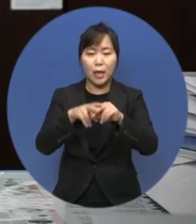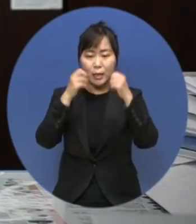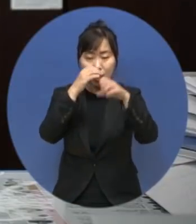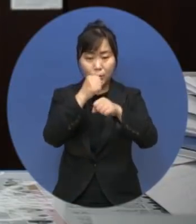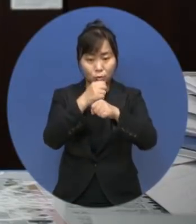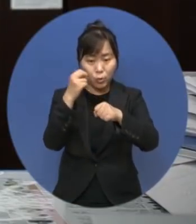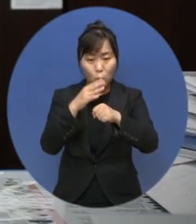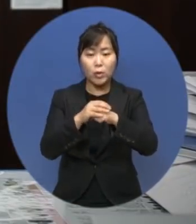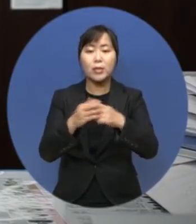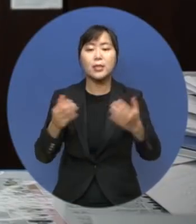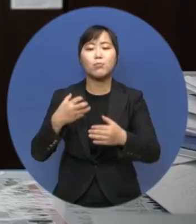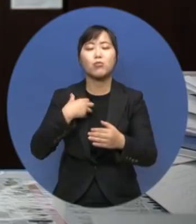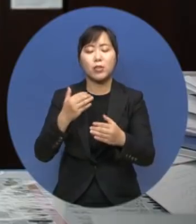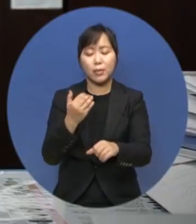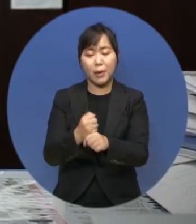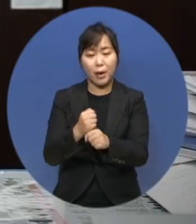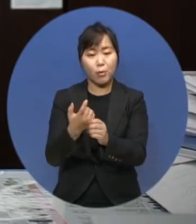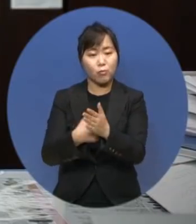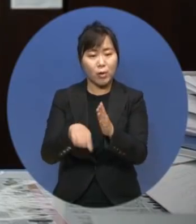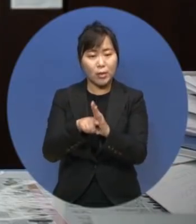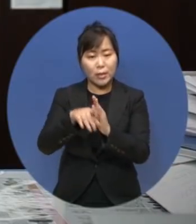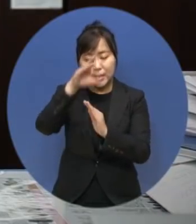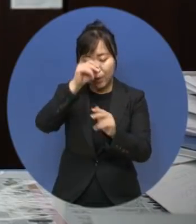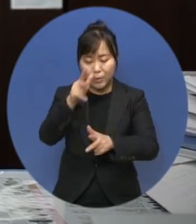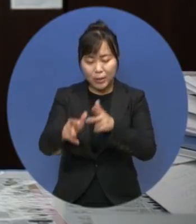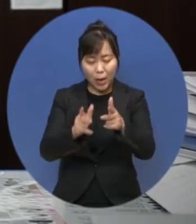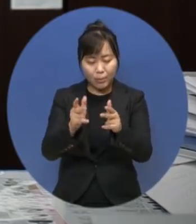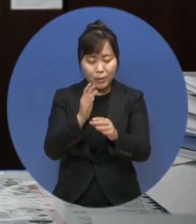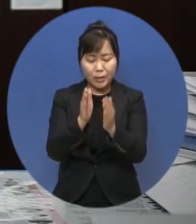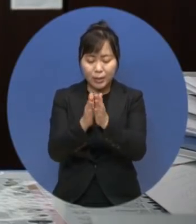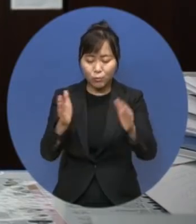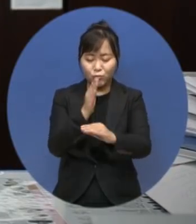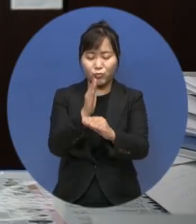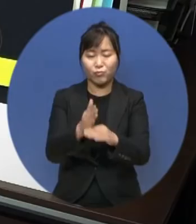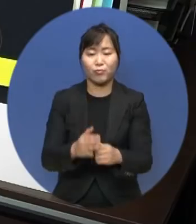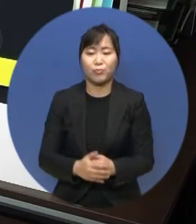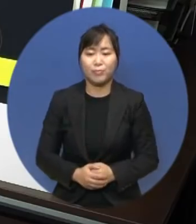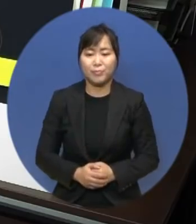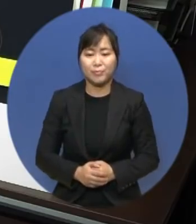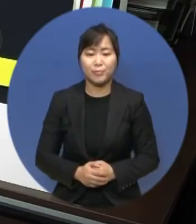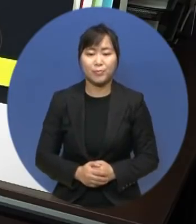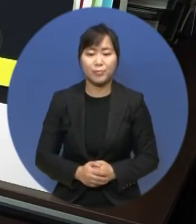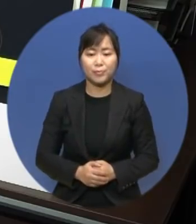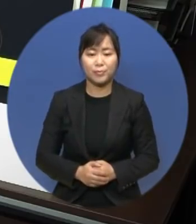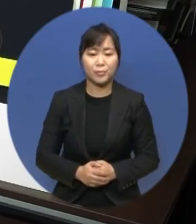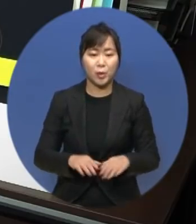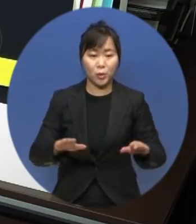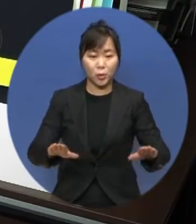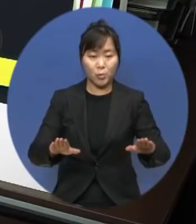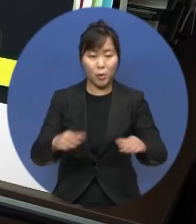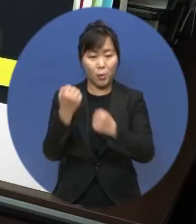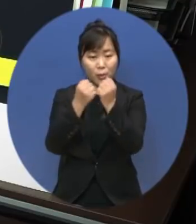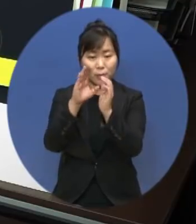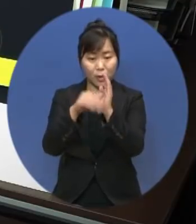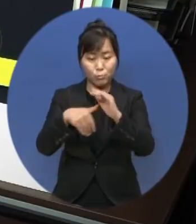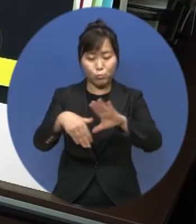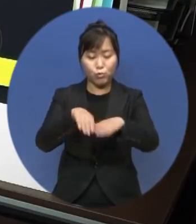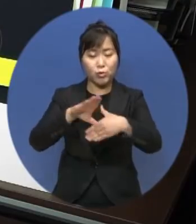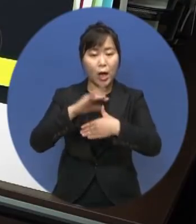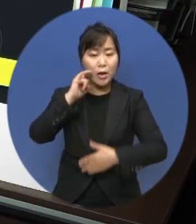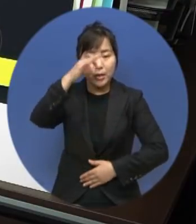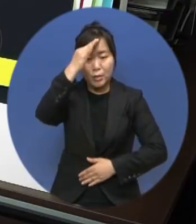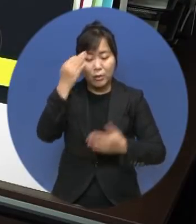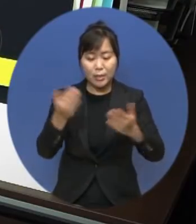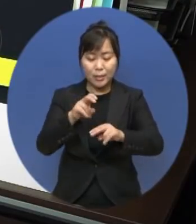창출과 직무 개발을 위한 시범 사업을 실시하고 있습니다. 본 워크숍에서